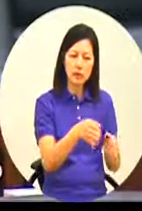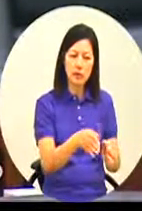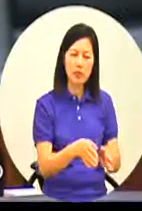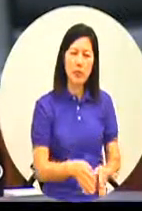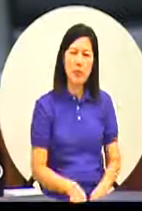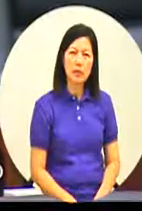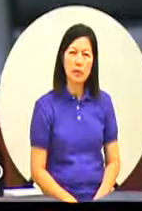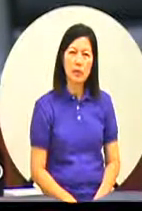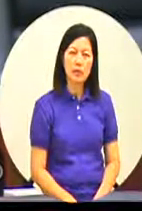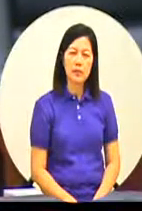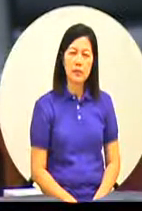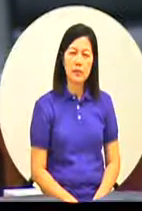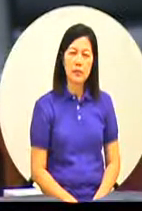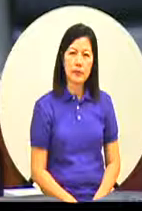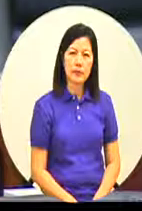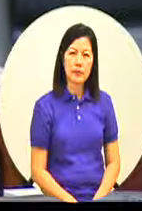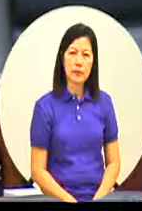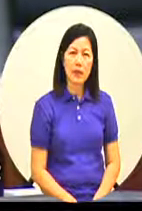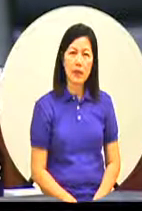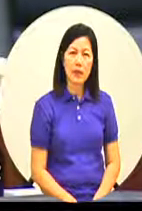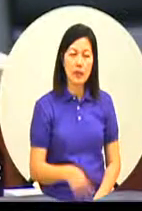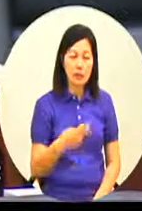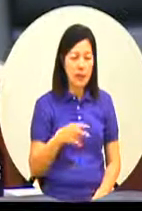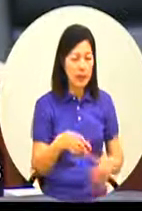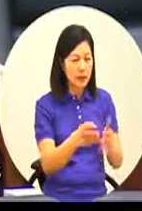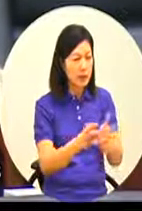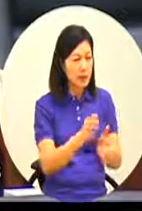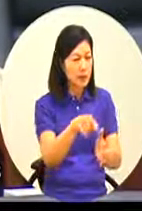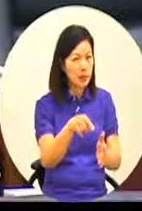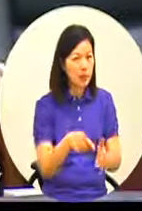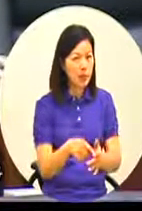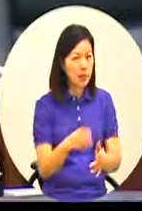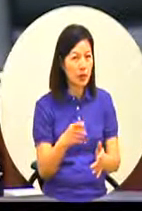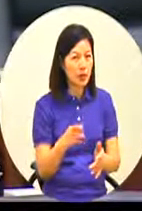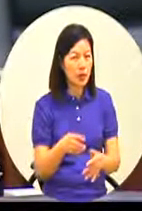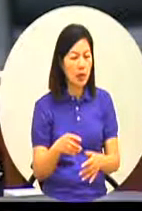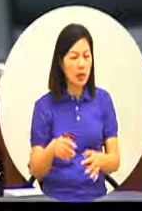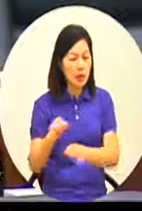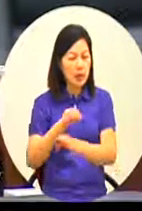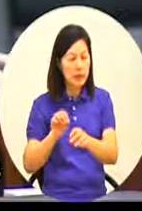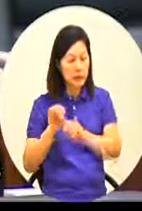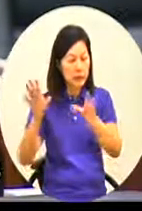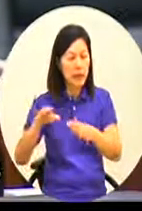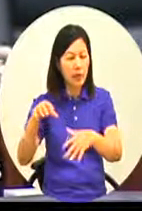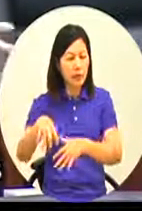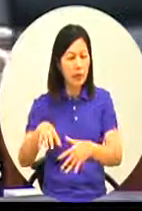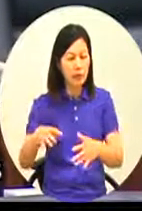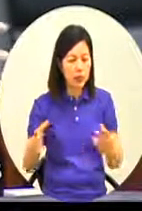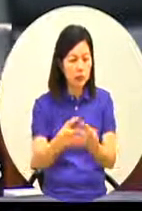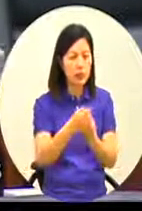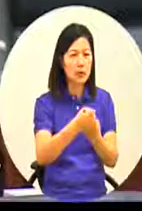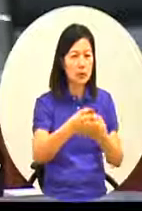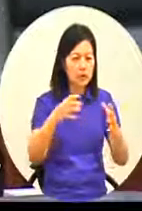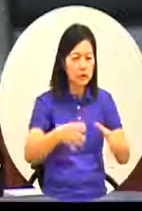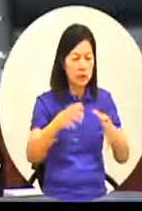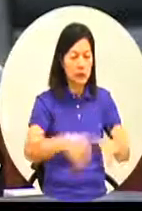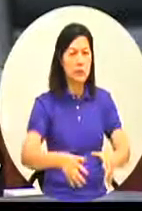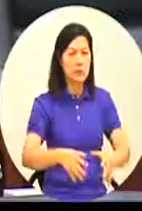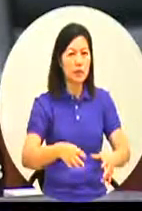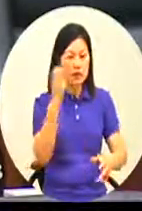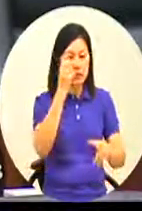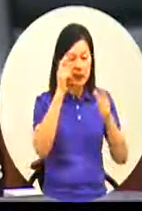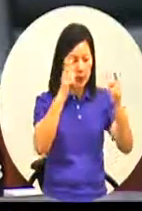已。有没有办法，公务局的部分有没有办法跟经发局干脆并在一起，成立一个专门高雄市所有地